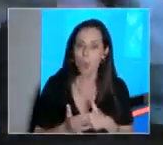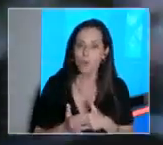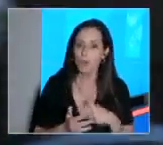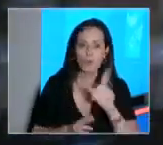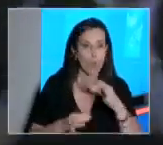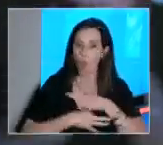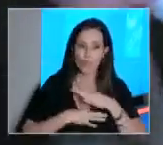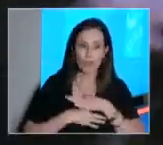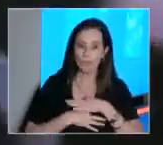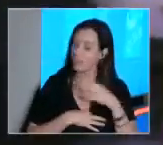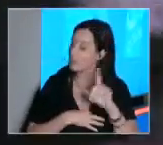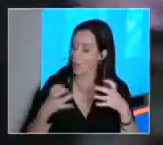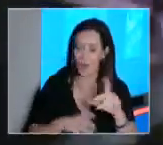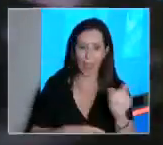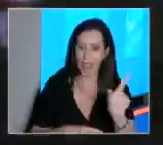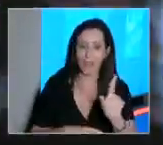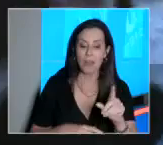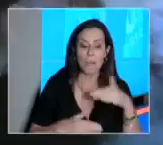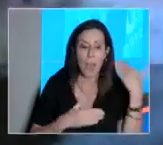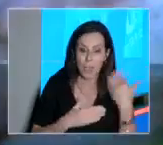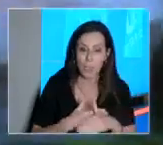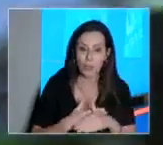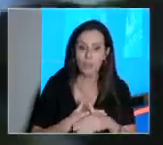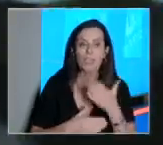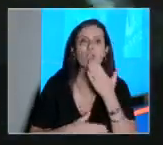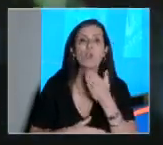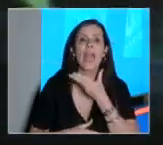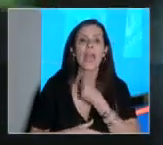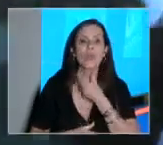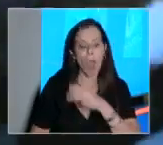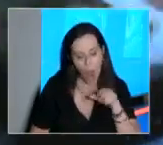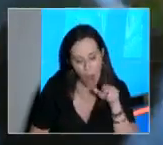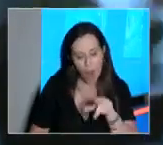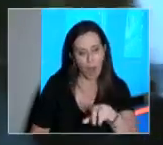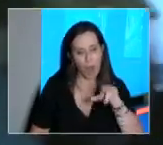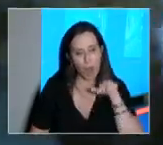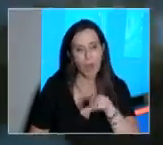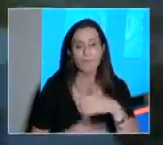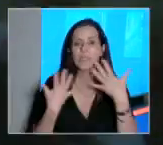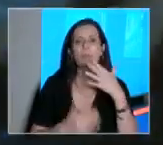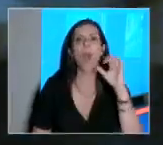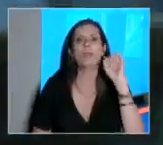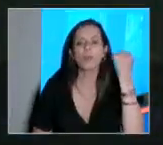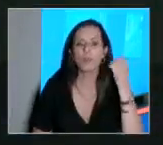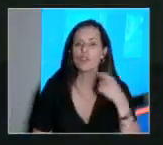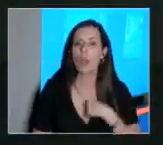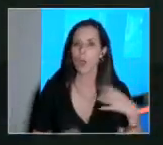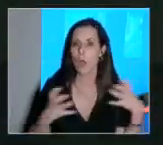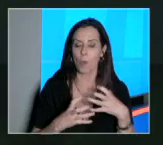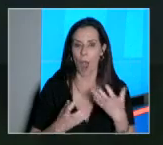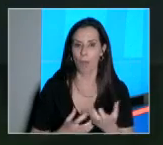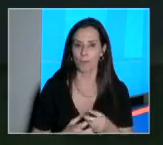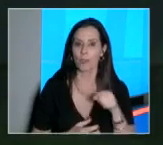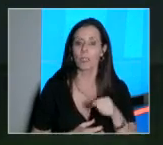שהוא לא שלי, שהוא לא של החברה. בסוף, זה יהודי אתיופיה שהלכו ברגל, אבל זה הסיפור הציוני שלנו כעם,